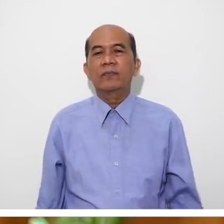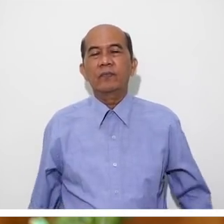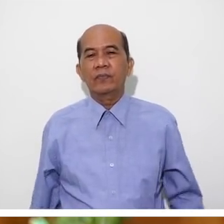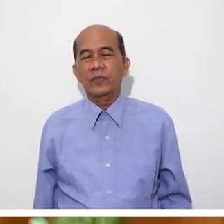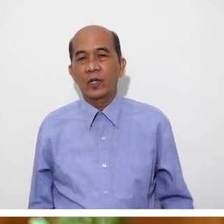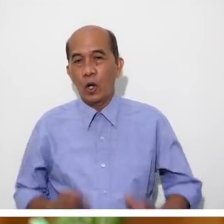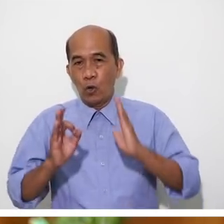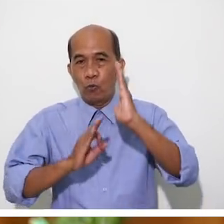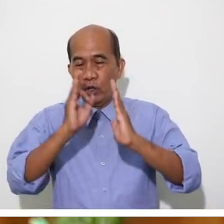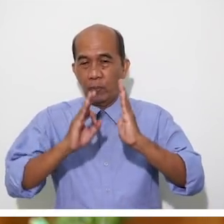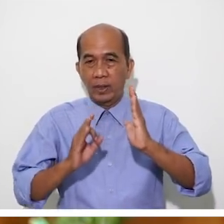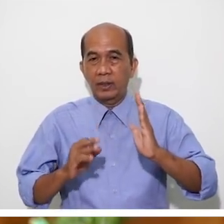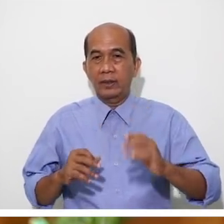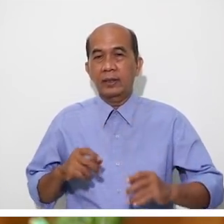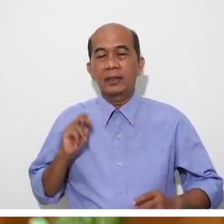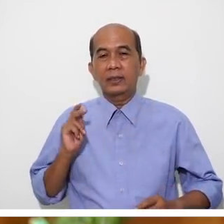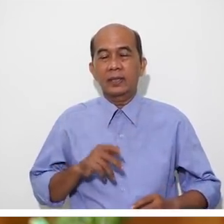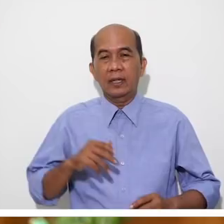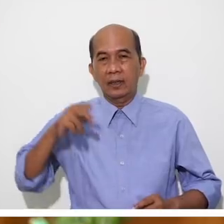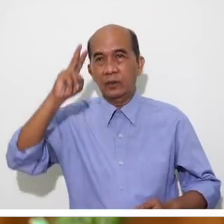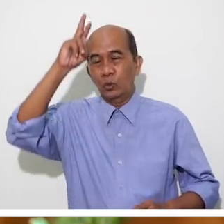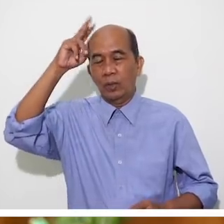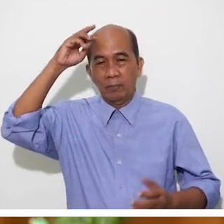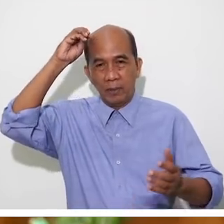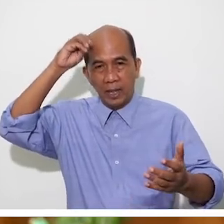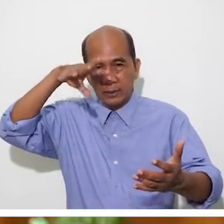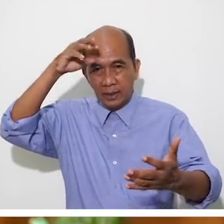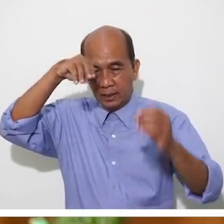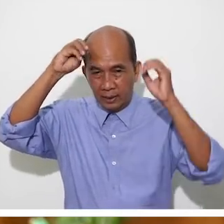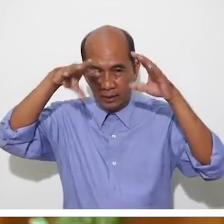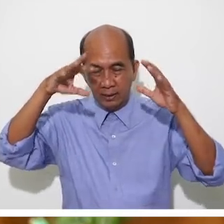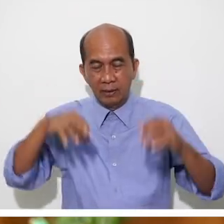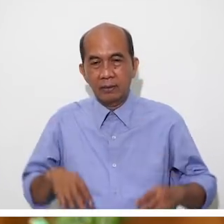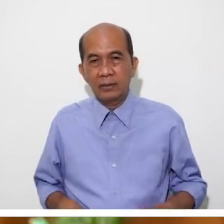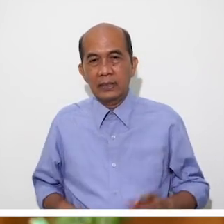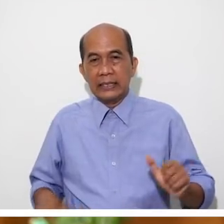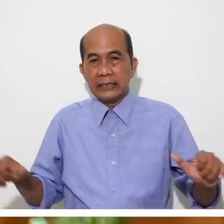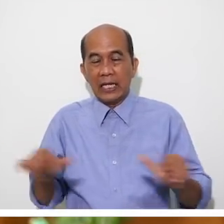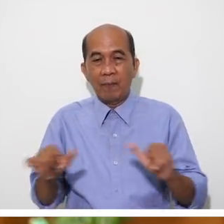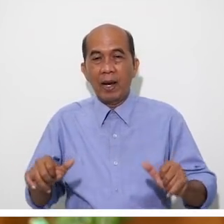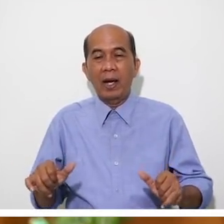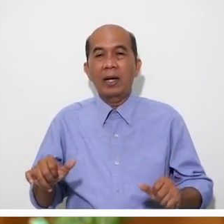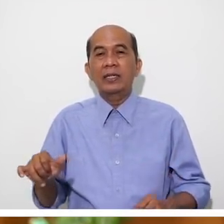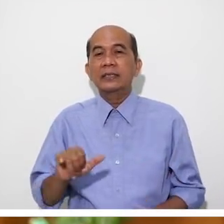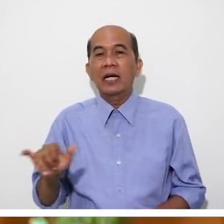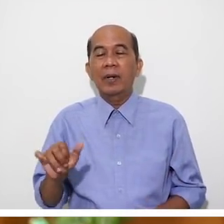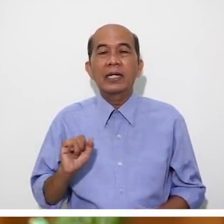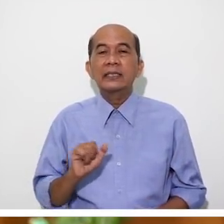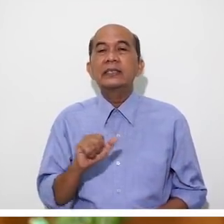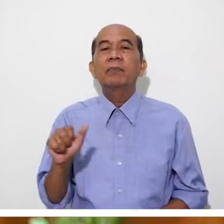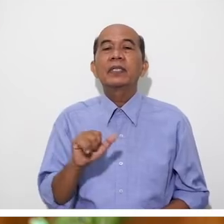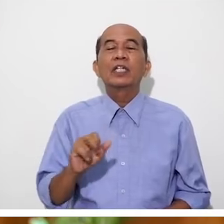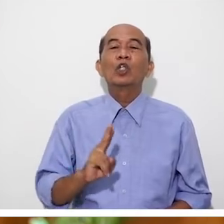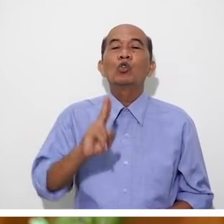firman Tuhan hari ini mau mengajarkan kita hal yang sangat luar biasa. Sama seperti Tuhan mau merangkul saudara.